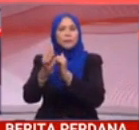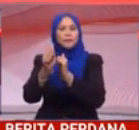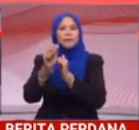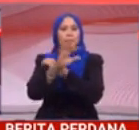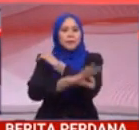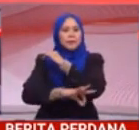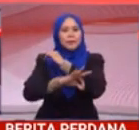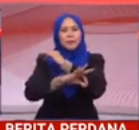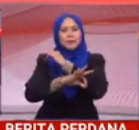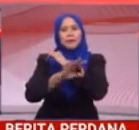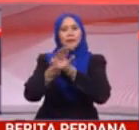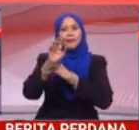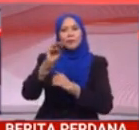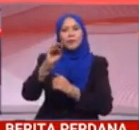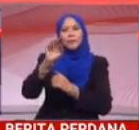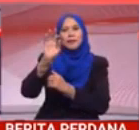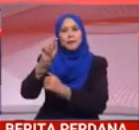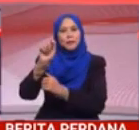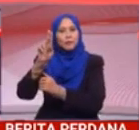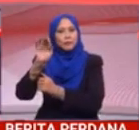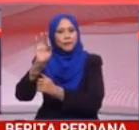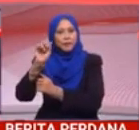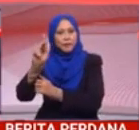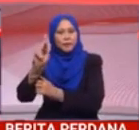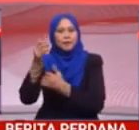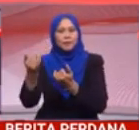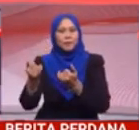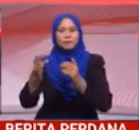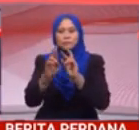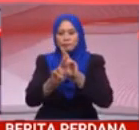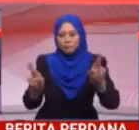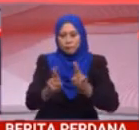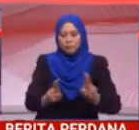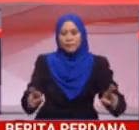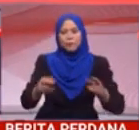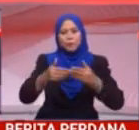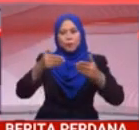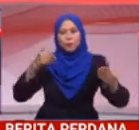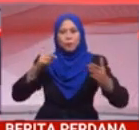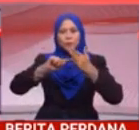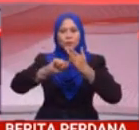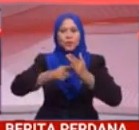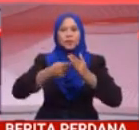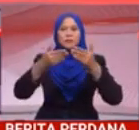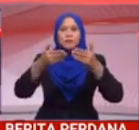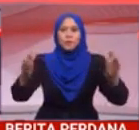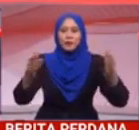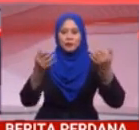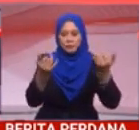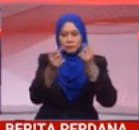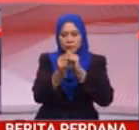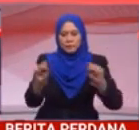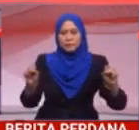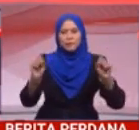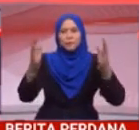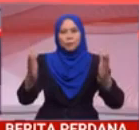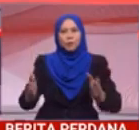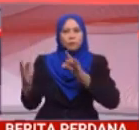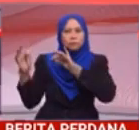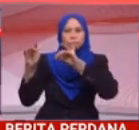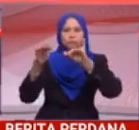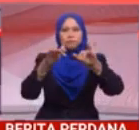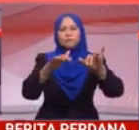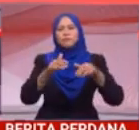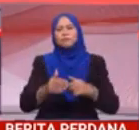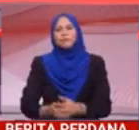atau Muhammad Taufik abdulgani pusat berkenaan kini dalam fase persiapan sebelum memutuskan operasi dan bersedia menerima kunjungan